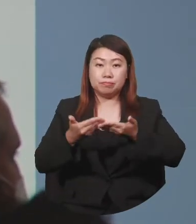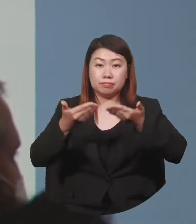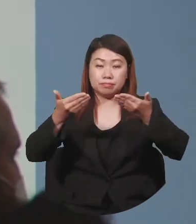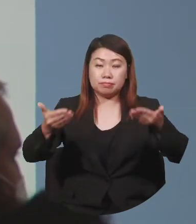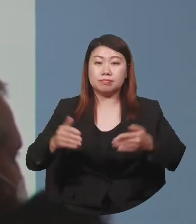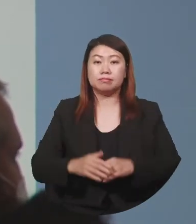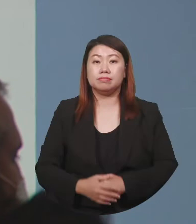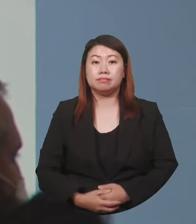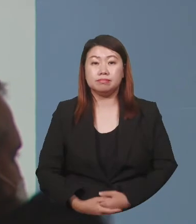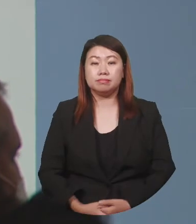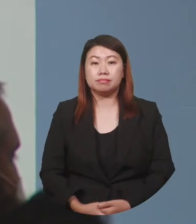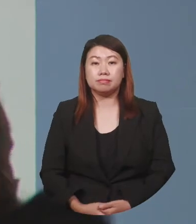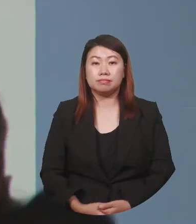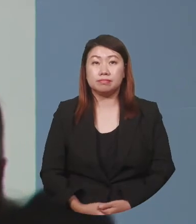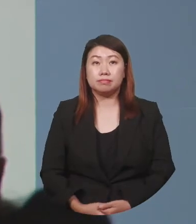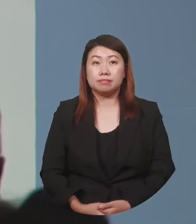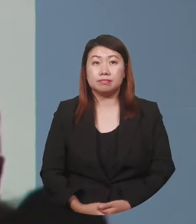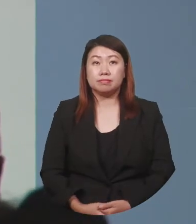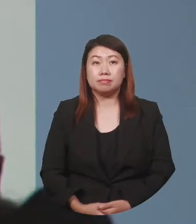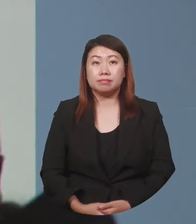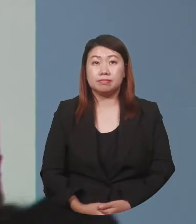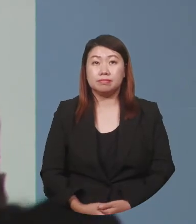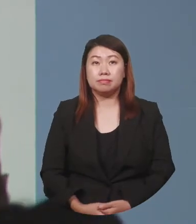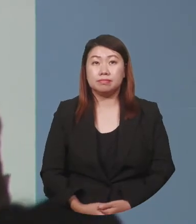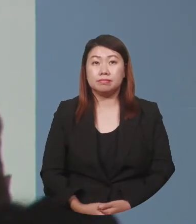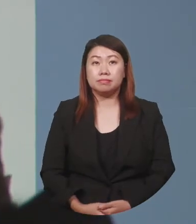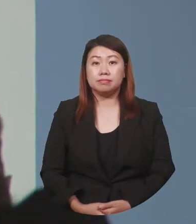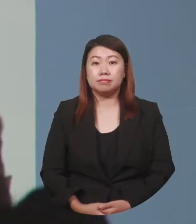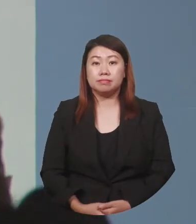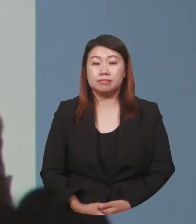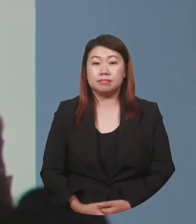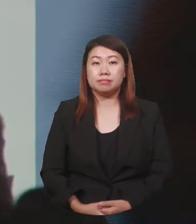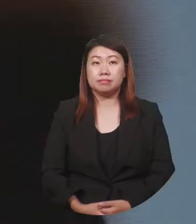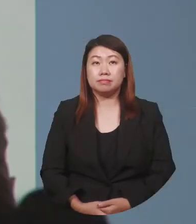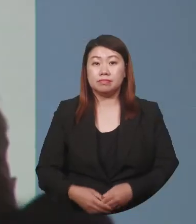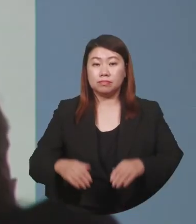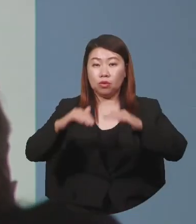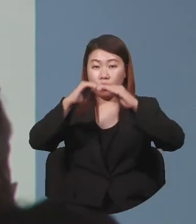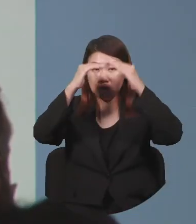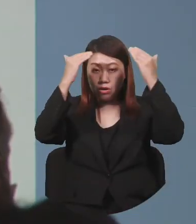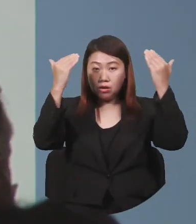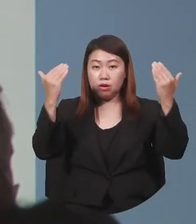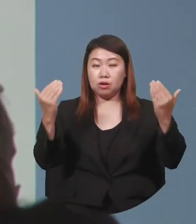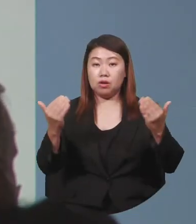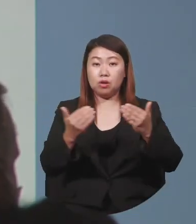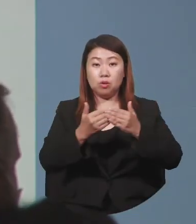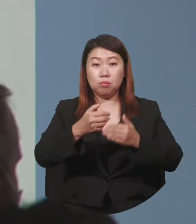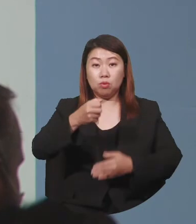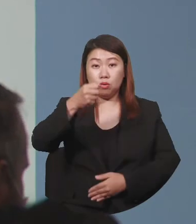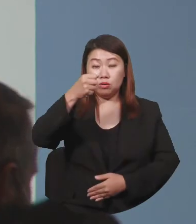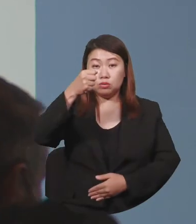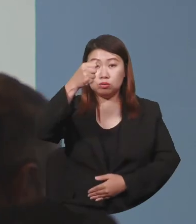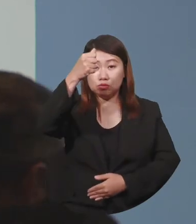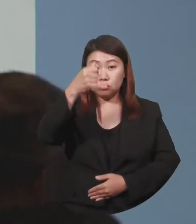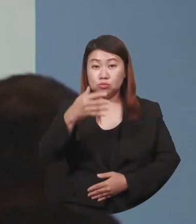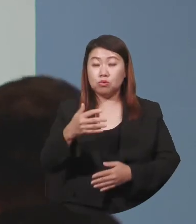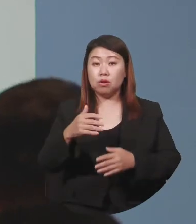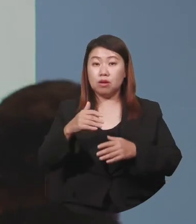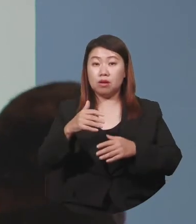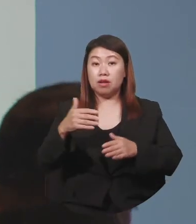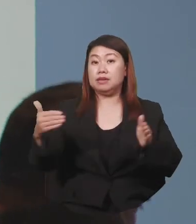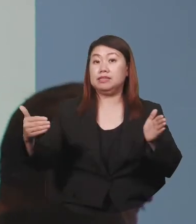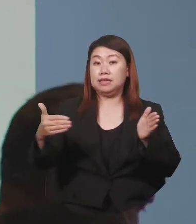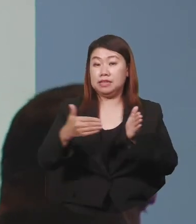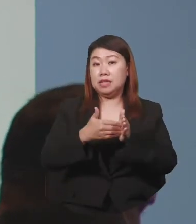So 이상으로 저희가 먼저 So far, we concluded the session 4 and